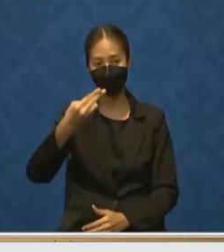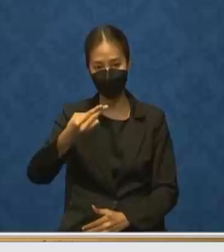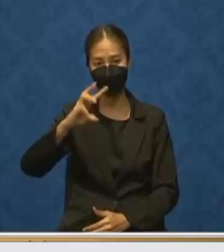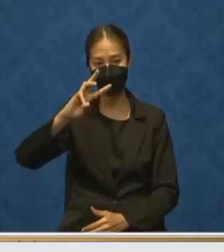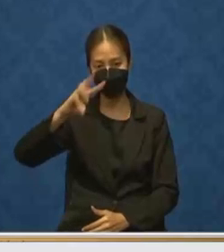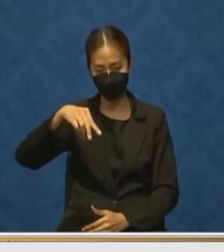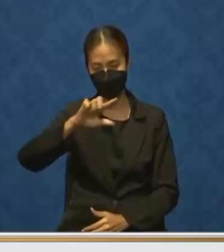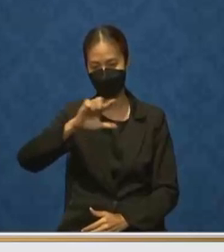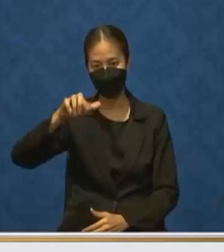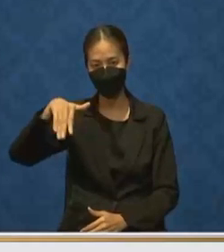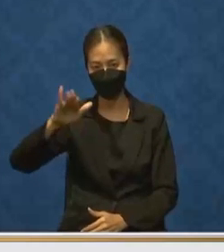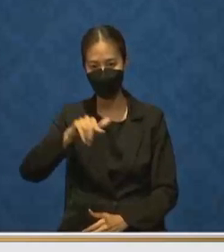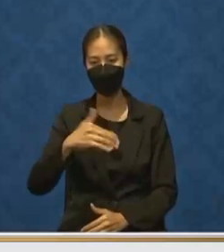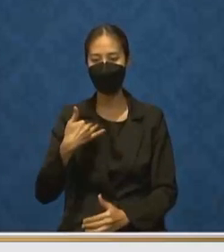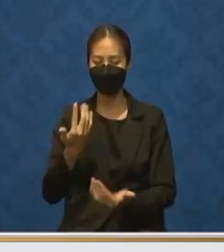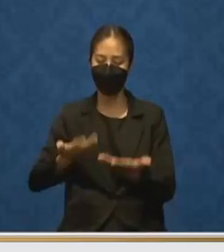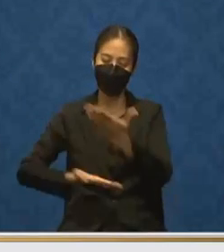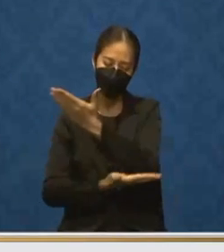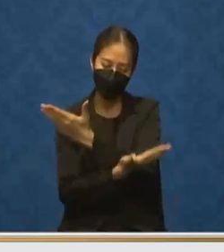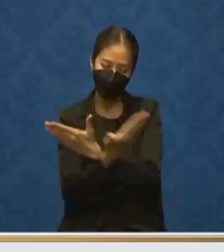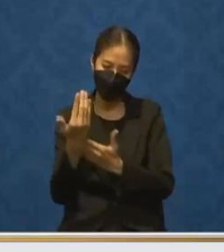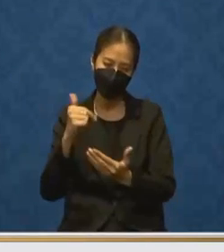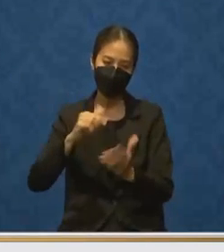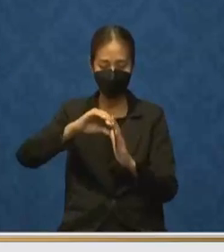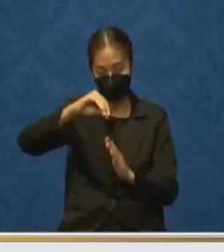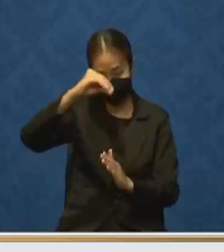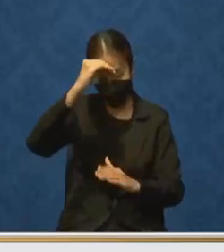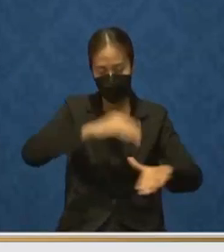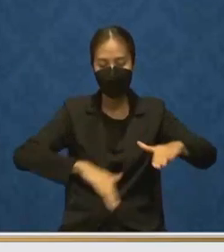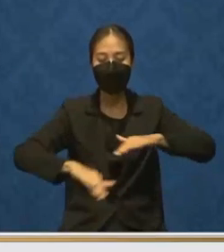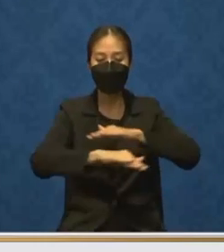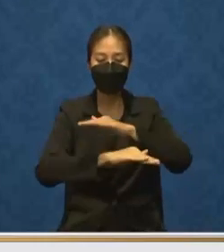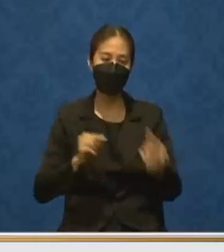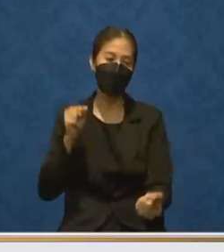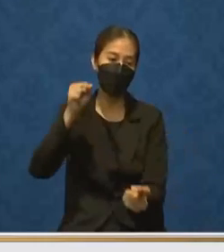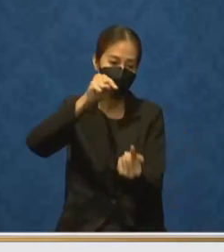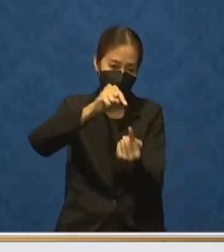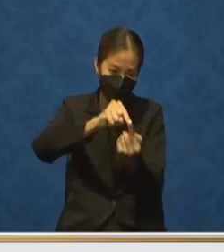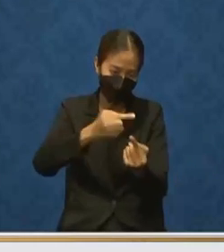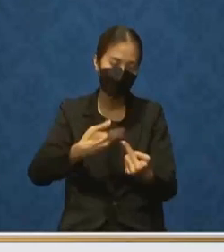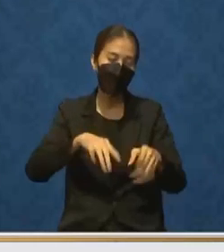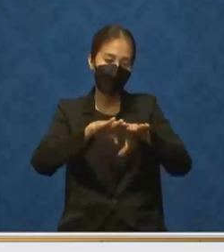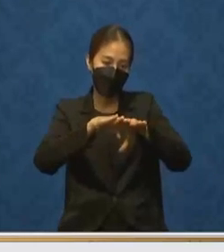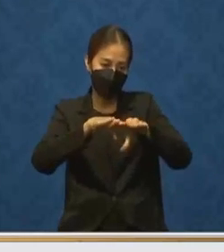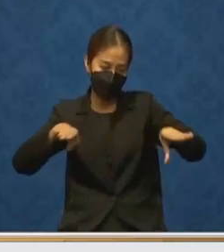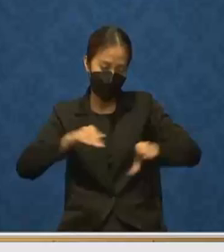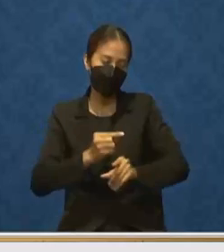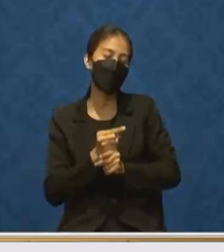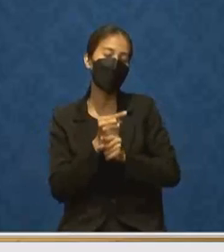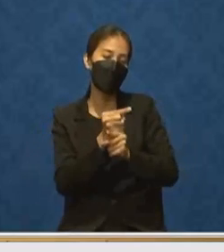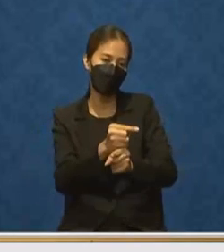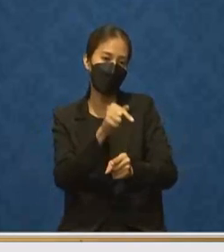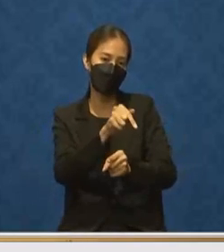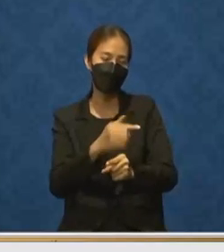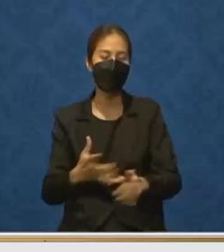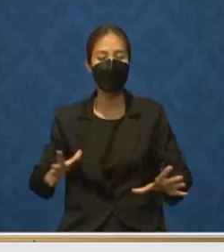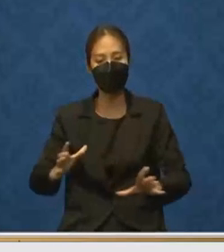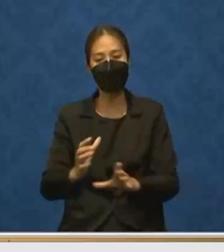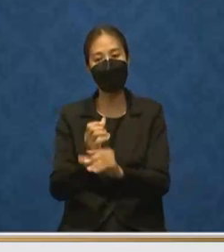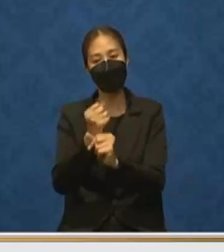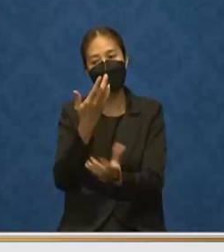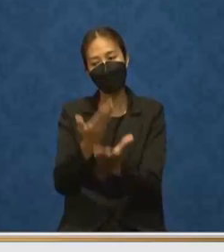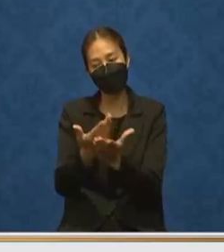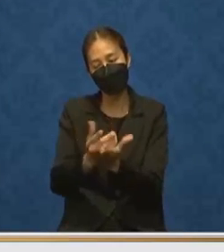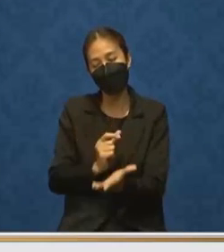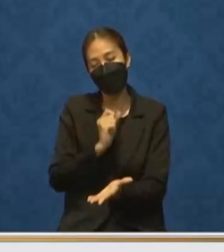เพื่อสร้างโอกาสในการเข้าถึงการศึกษาขั้นพื้นฐานที่มีคุณภาพและมีมาตรฐานทั้งในระบบและนอกระบบโดยสนับสนุนค่าใช้จ่ายในการจัดการ